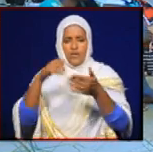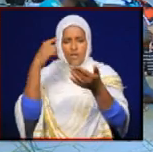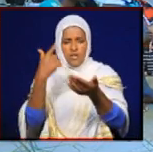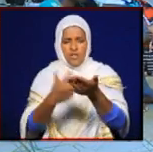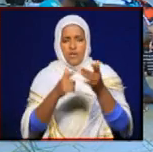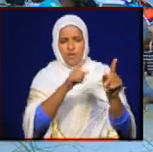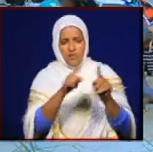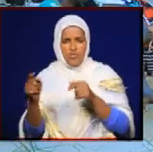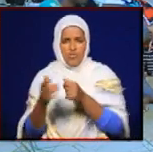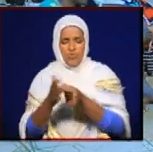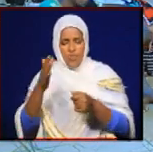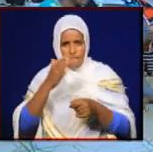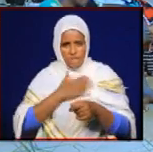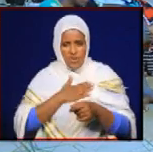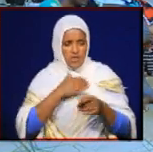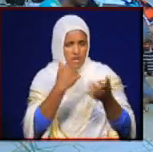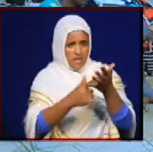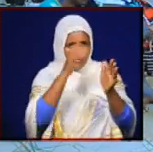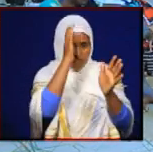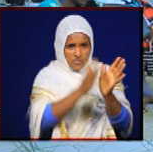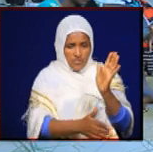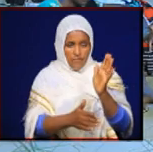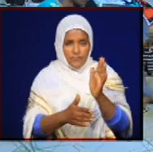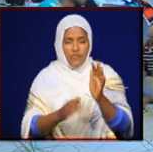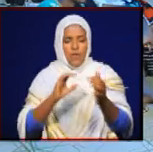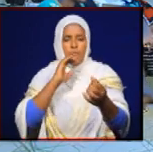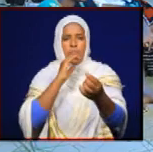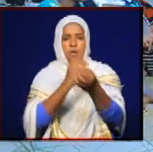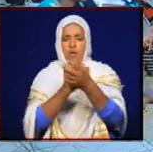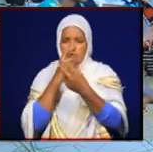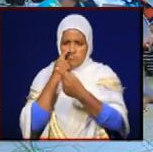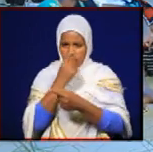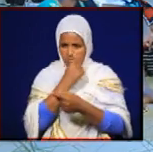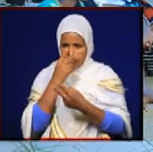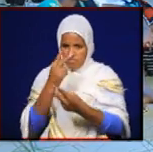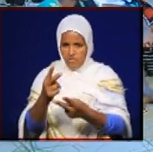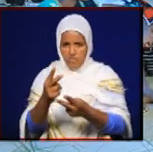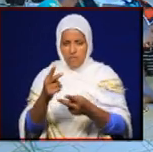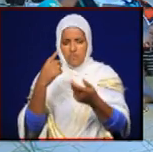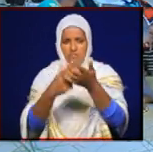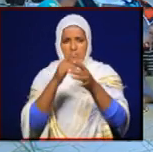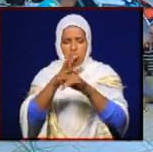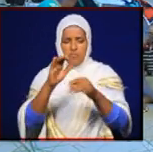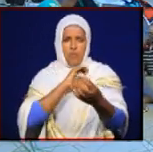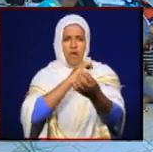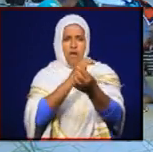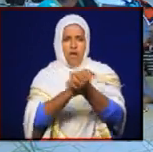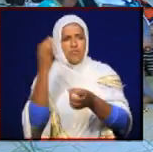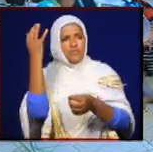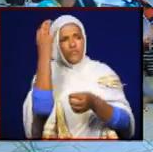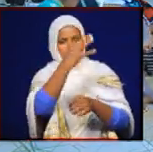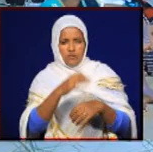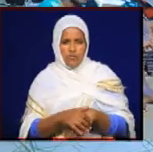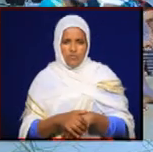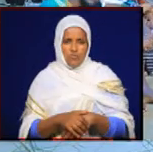ይህ ሁሉ ደባ በእኔ ላይ ትፈጽም በአይኖቹ እንዳየው አደፍርስ ተነስቶ በአይኑ